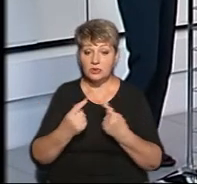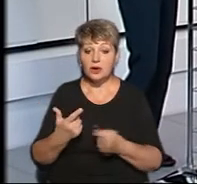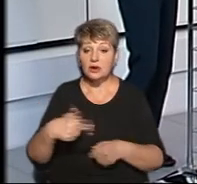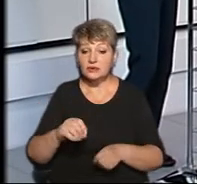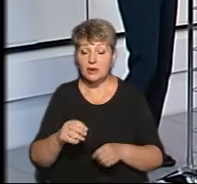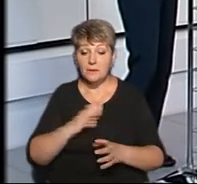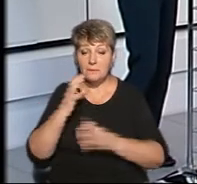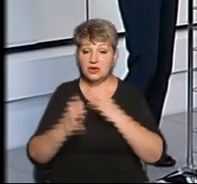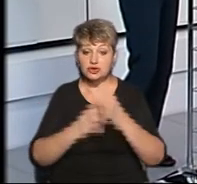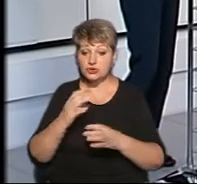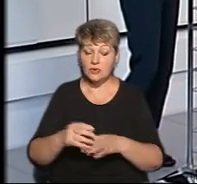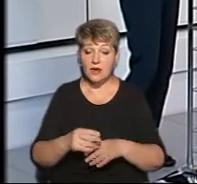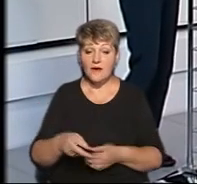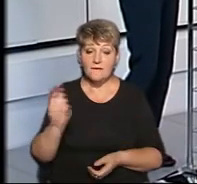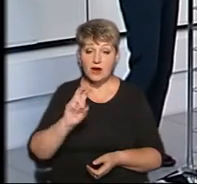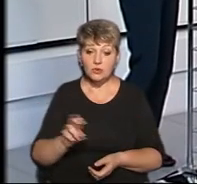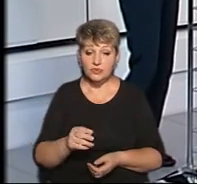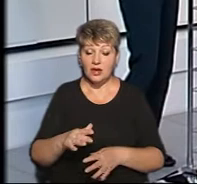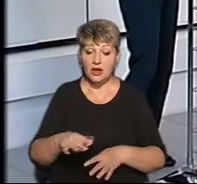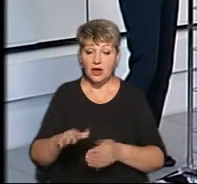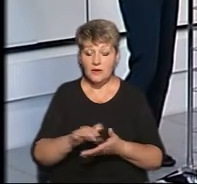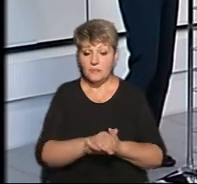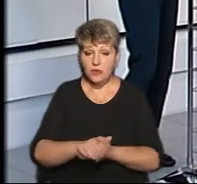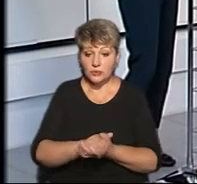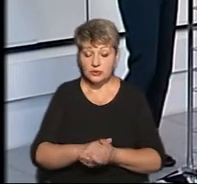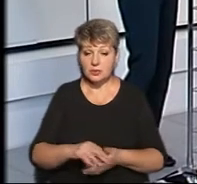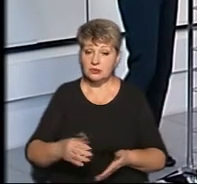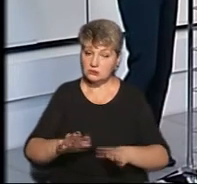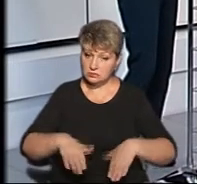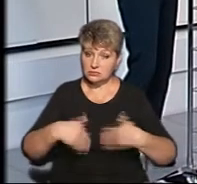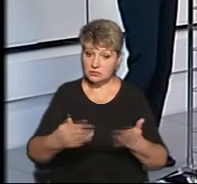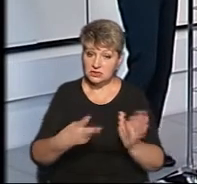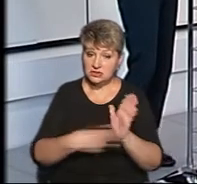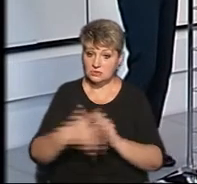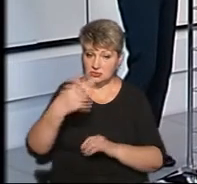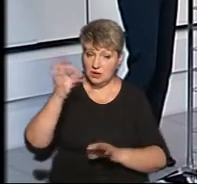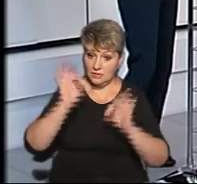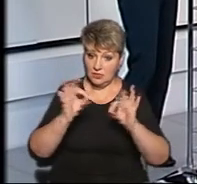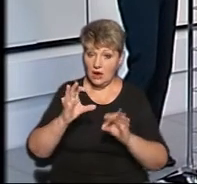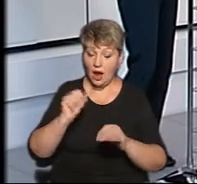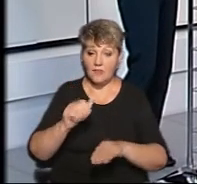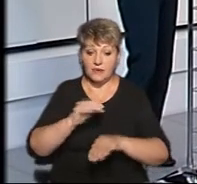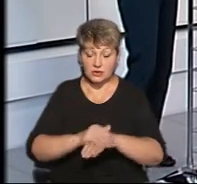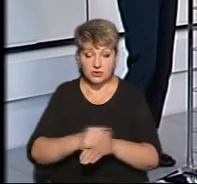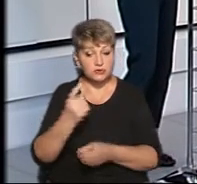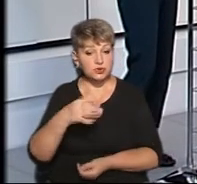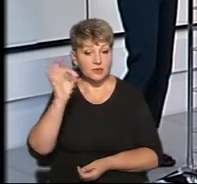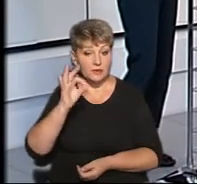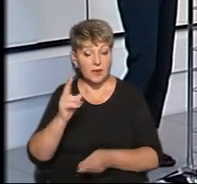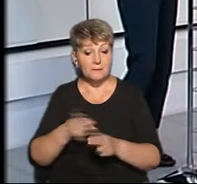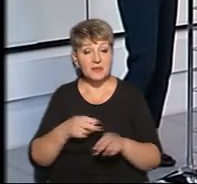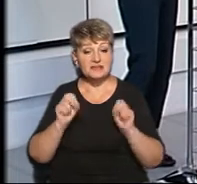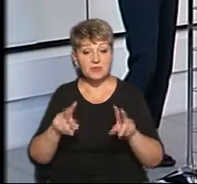що Міжнародний валютний фонд вимагав підняти тарифи на 75%, а вже доповіли, що підняли на 100%. Далі, безпечне